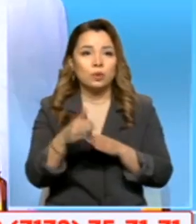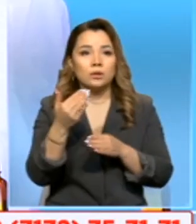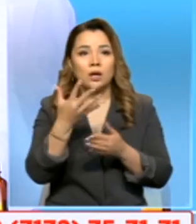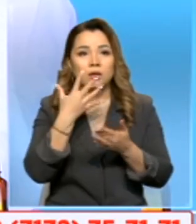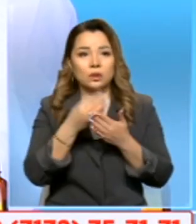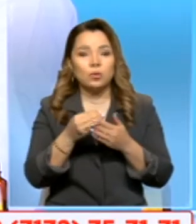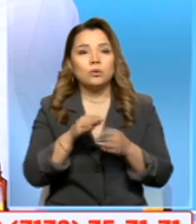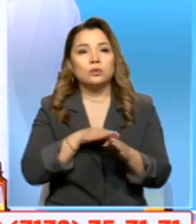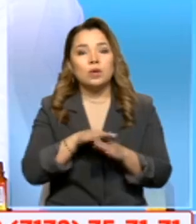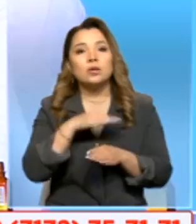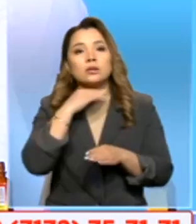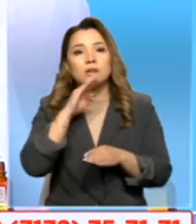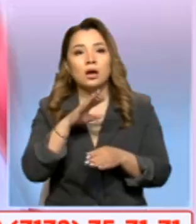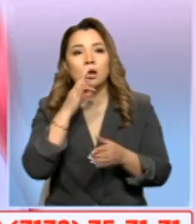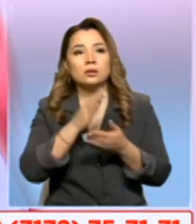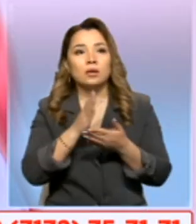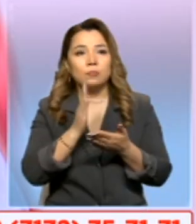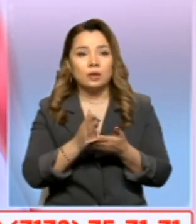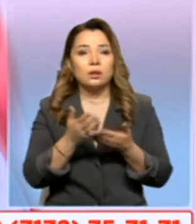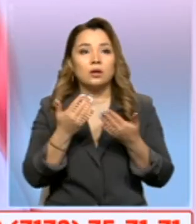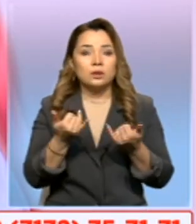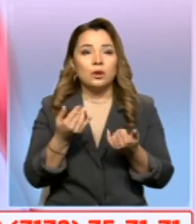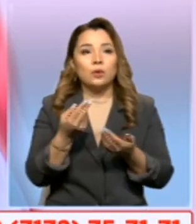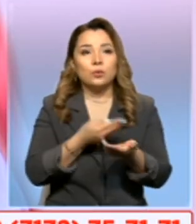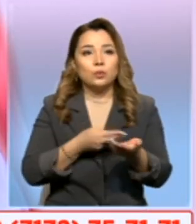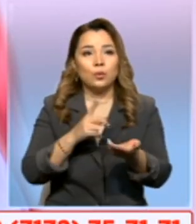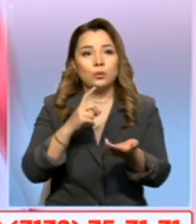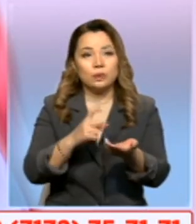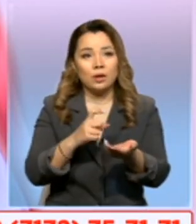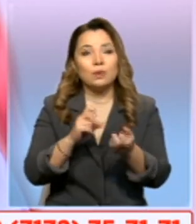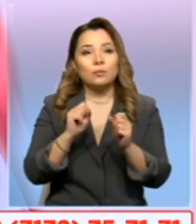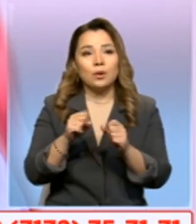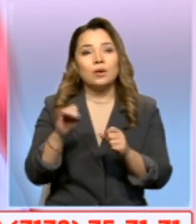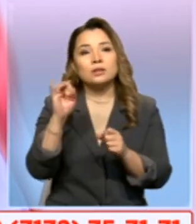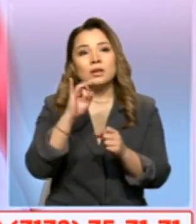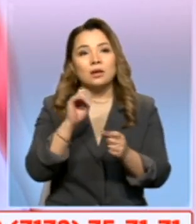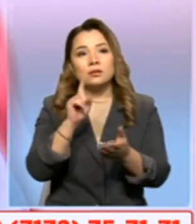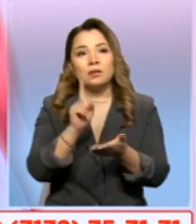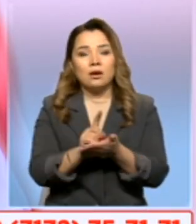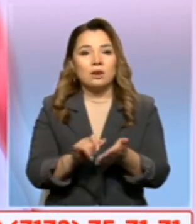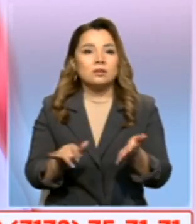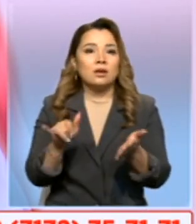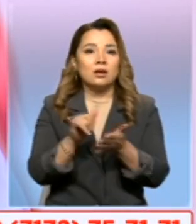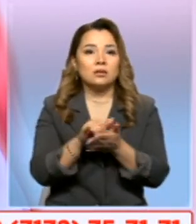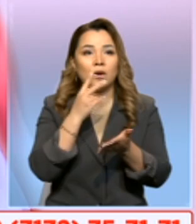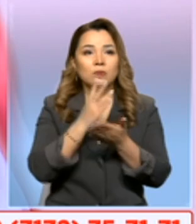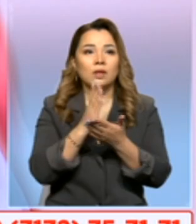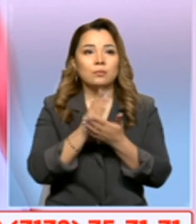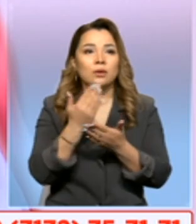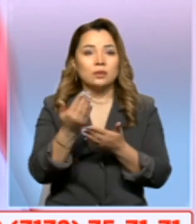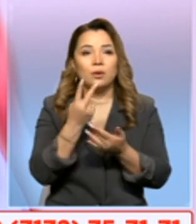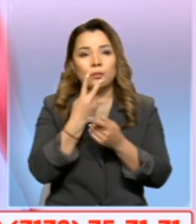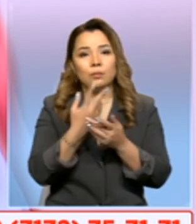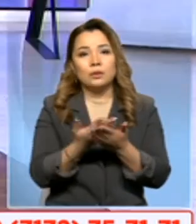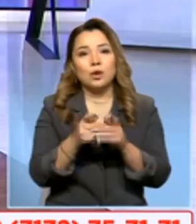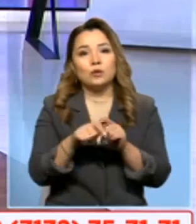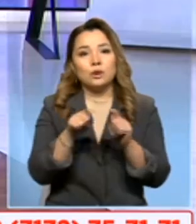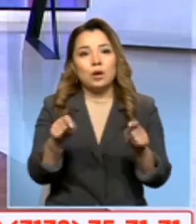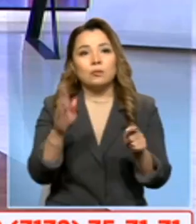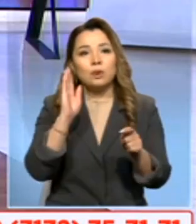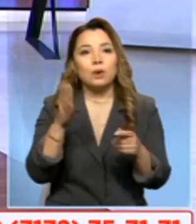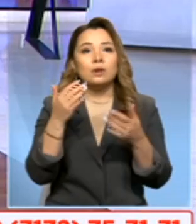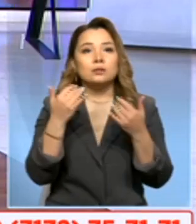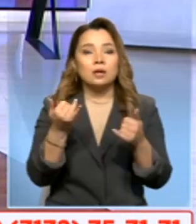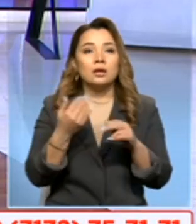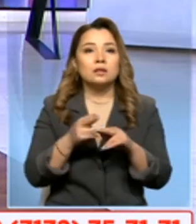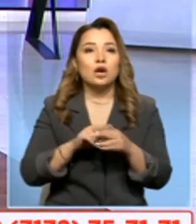жоқ, бәрі жеткілікті деген сөз. Қазір мен суретке түсіріп алайын, сосын сторисқа міндет түрде екі сағаттан кейін көрсетесіздер. Соны көрсетесіздер. Енді тағы да бір